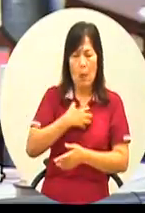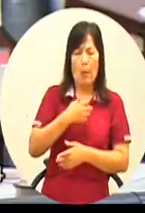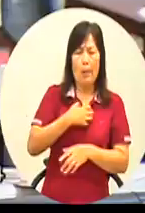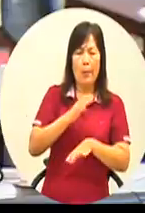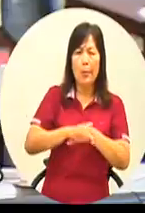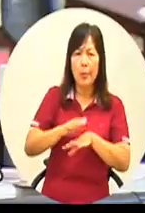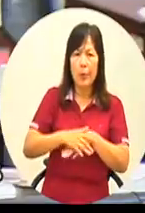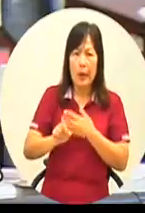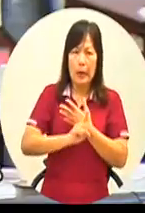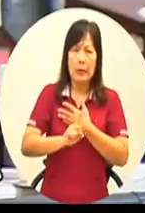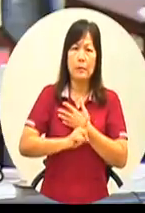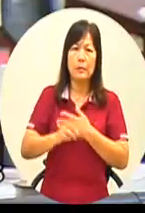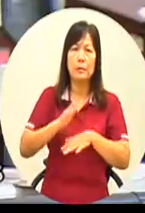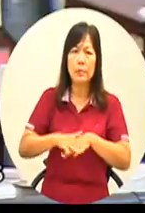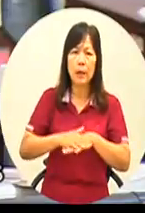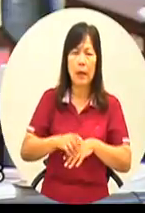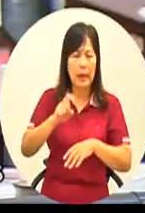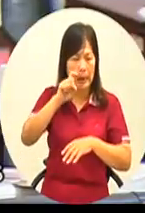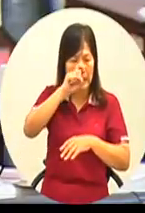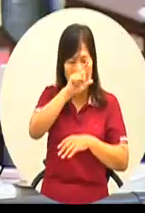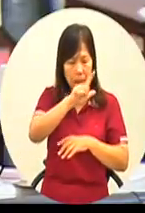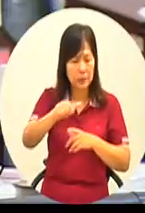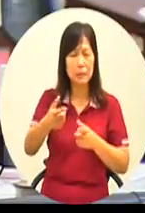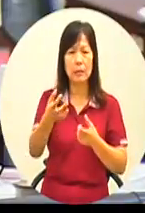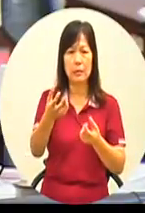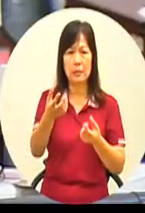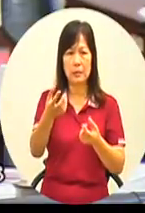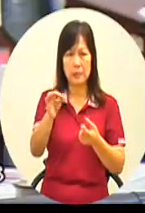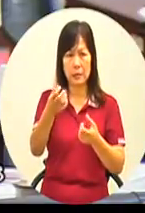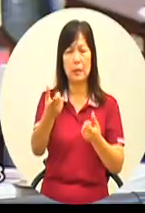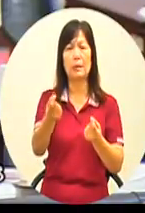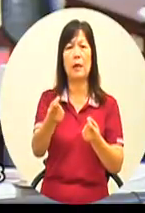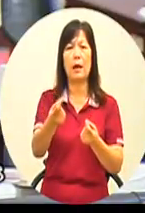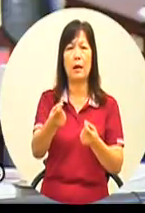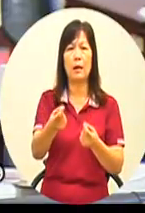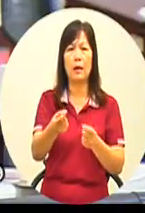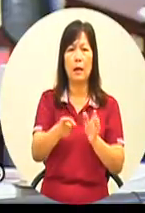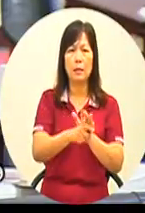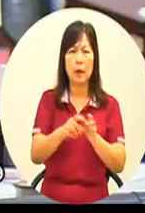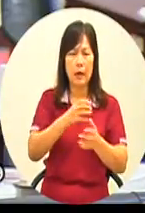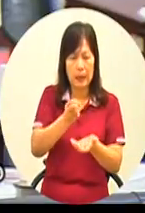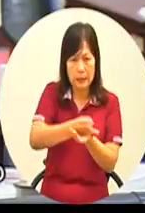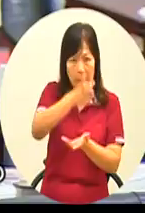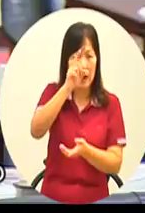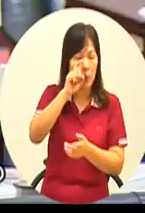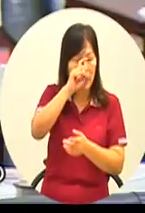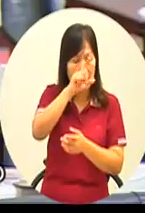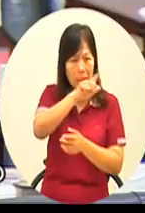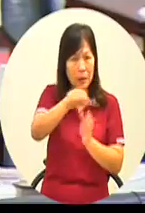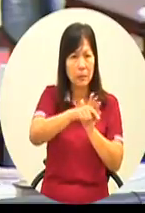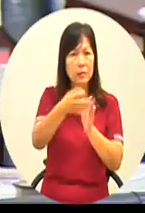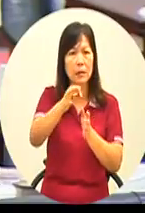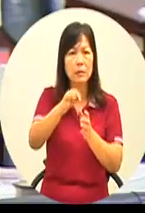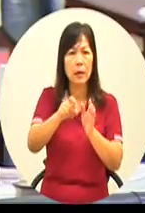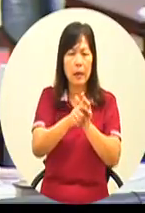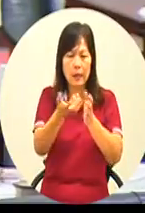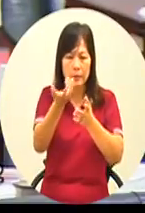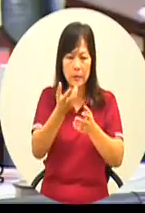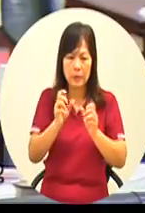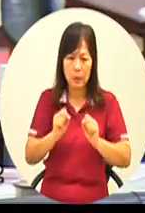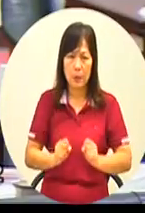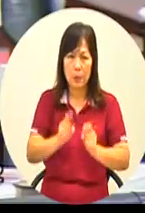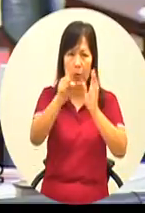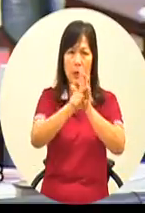括我们的垃圾费啊，垃圾费其实大楼的垃圾费上一次涨幅高达